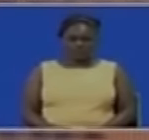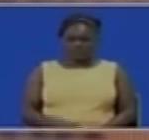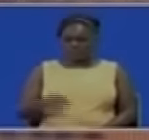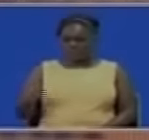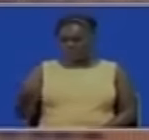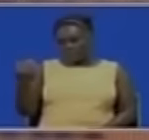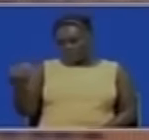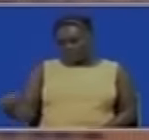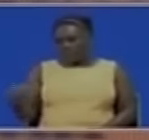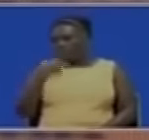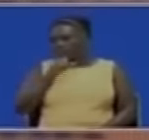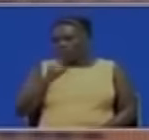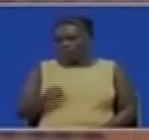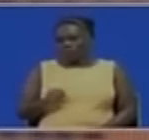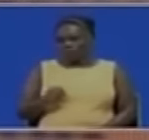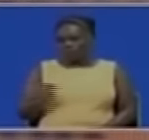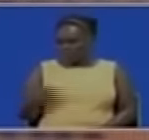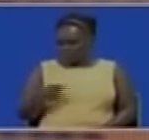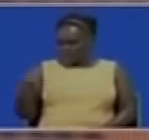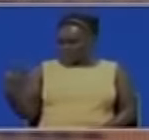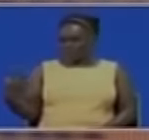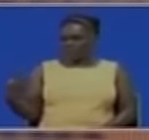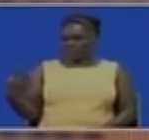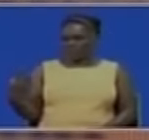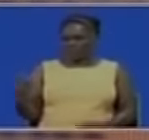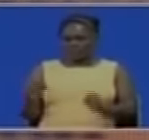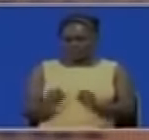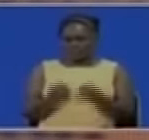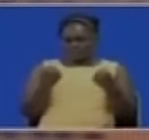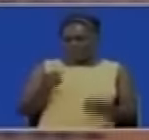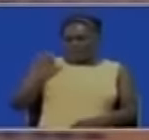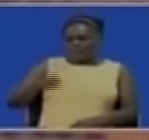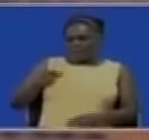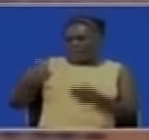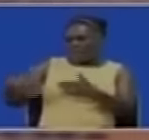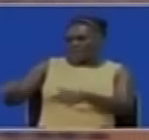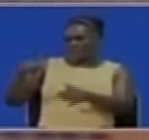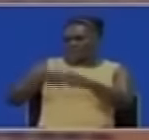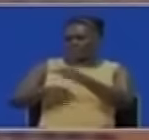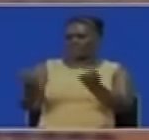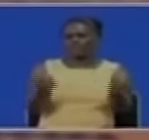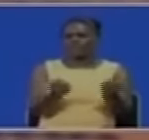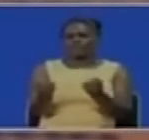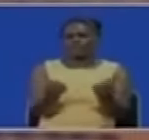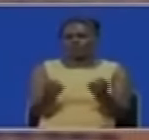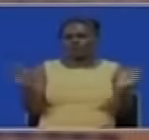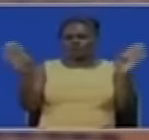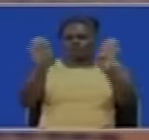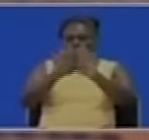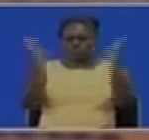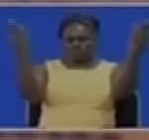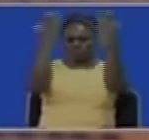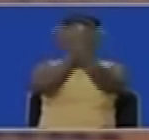Kwingineko, mtoto wa miezi mitatu ameokolewa na wakazi mjini Eldoret baada ya kutelekezwa ndani ya gari lililokuwa limefungwa usiku